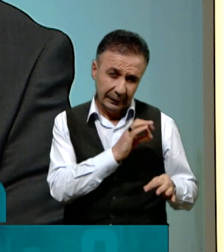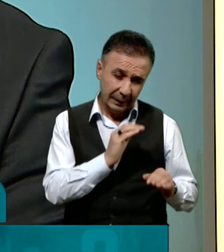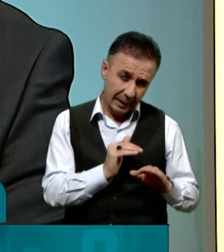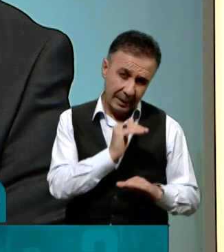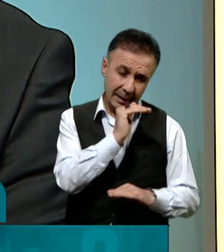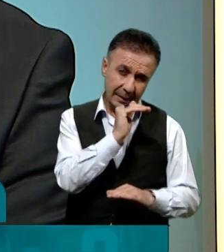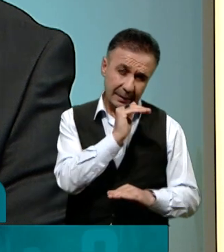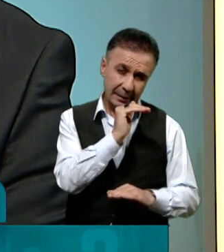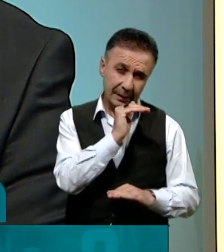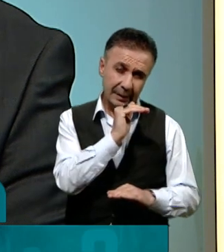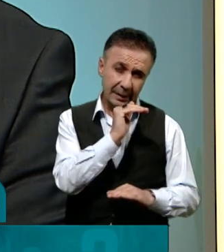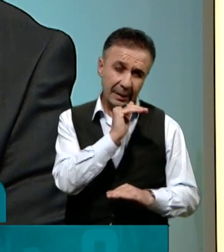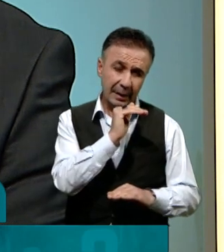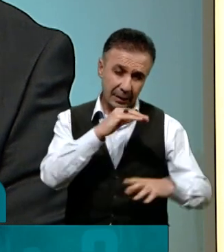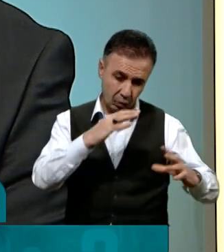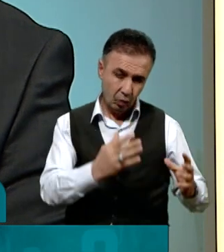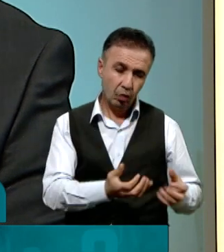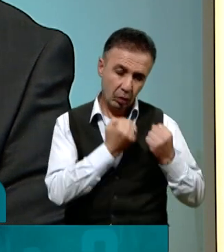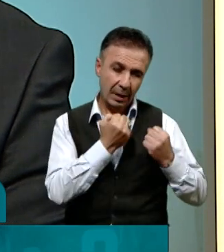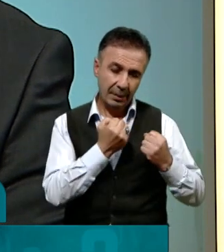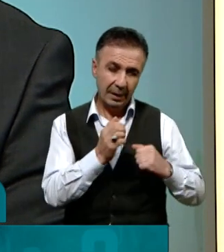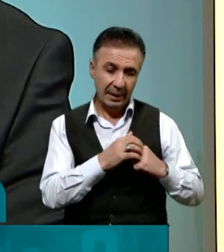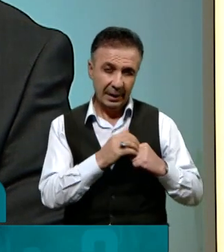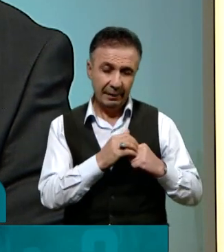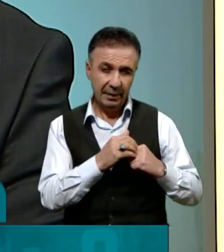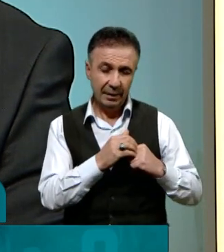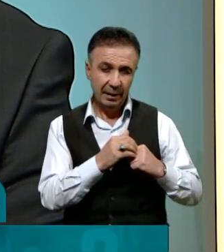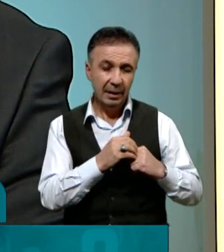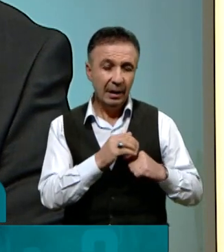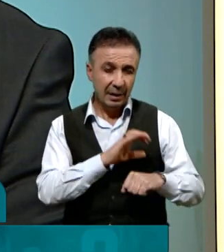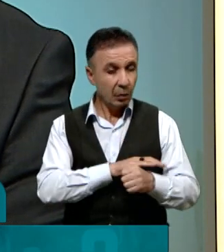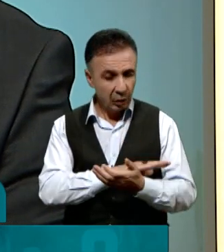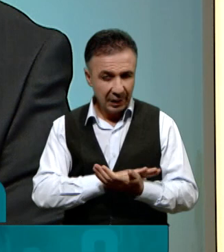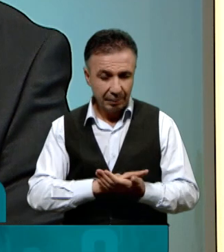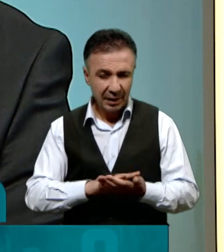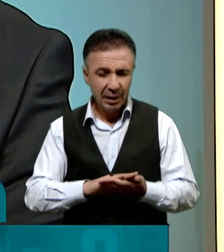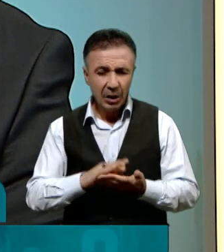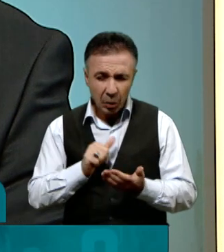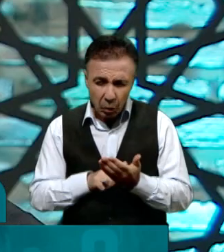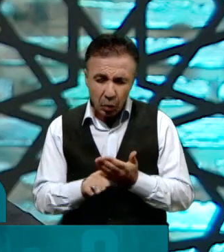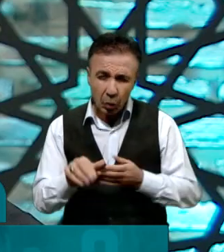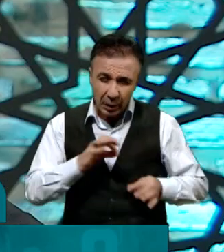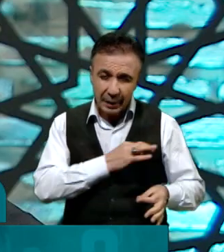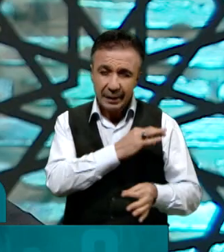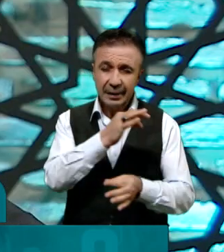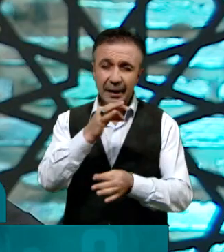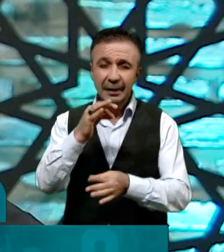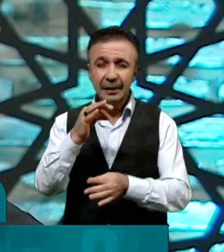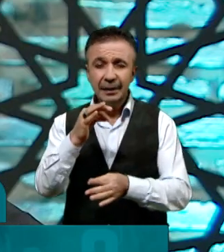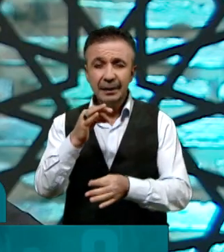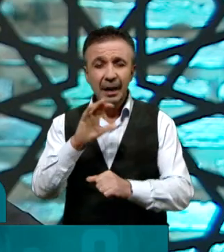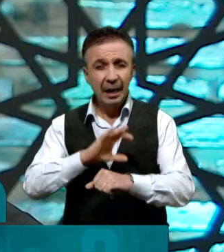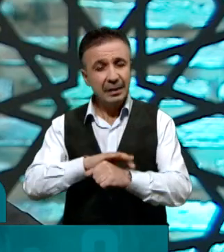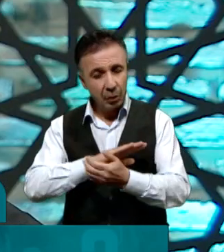hayat katabilmek veya tedavisine katkı sağlayabilmek, sanki tüm insanlığı ne yapabilmek? Diriltmek gibi.